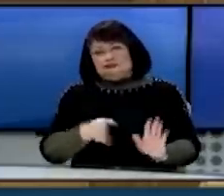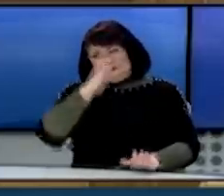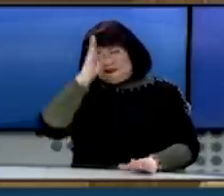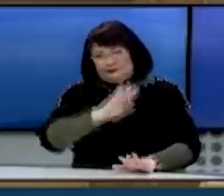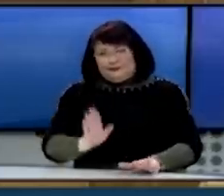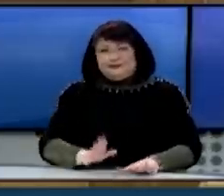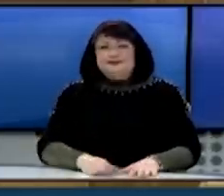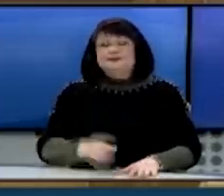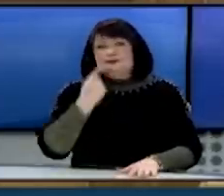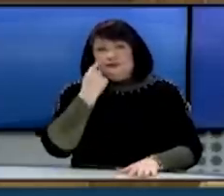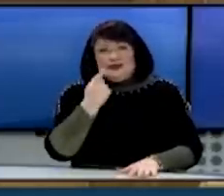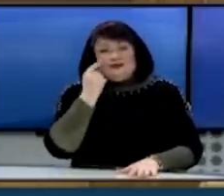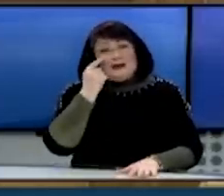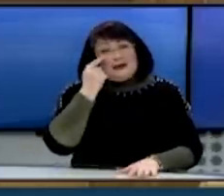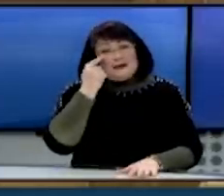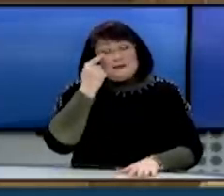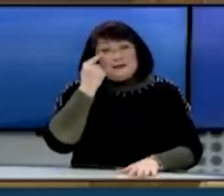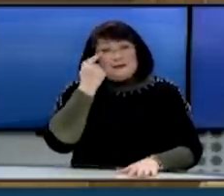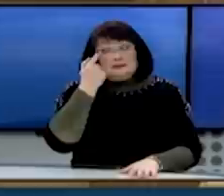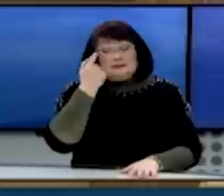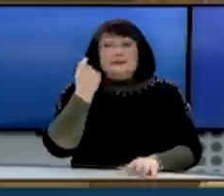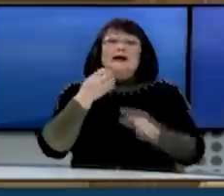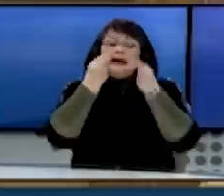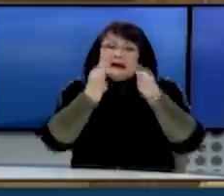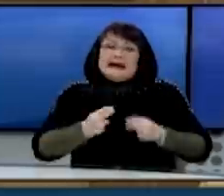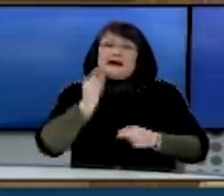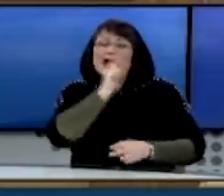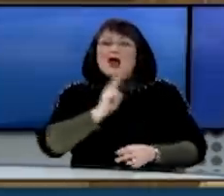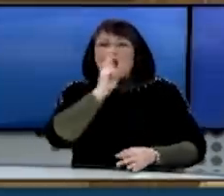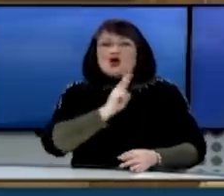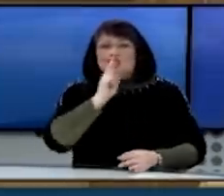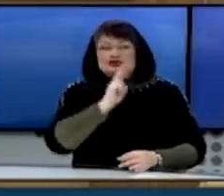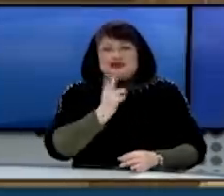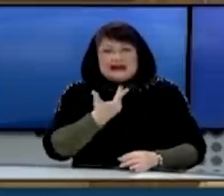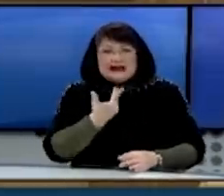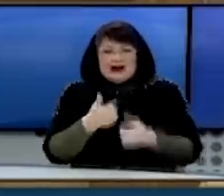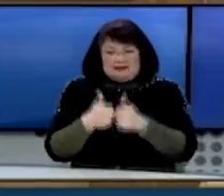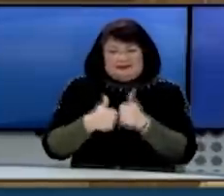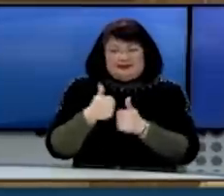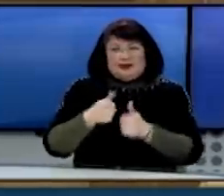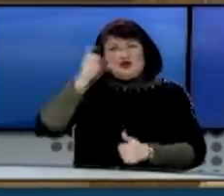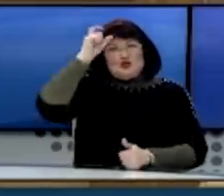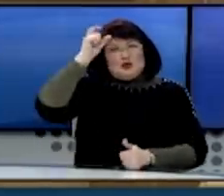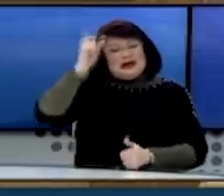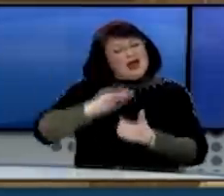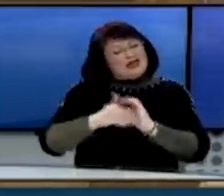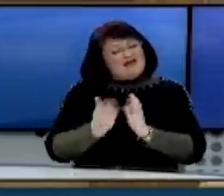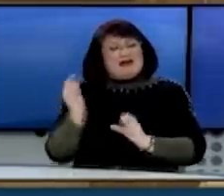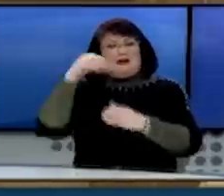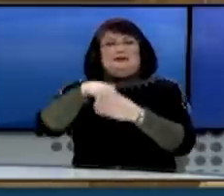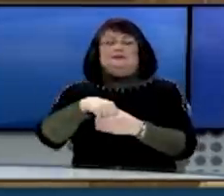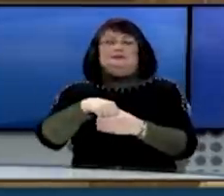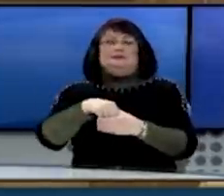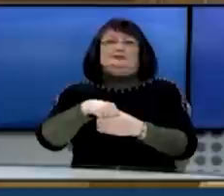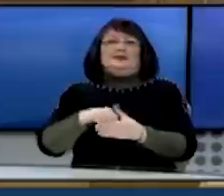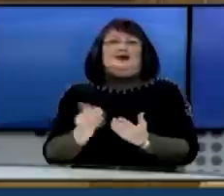εν ώψη ιδιαίτερα του ανταγωνισμού με Ρωσία και Κίνα, η Τουρκία τους είναι πολύτιμος παίκτης για τη συνοχή